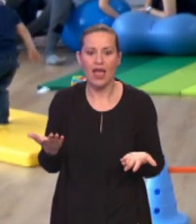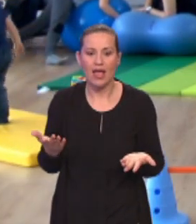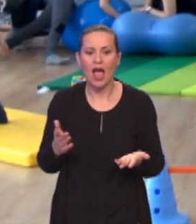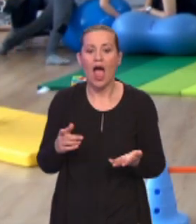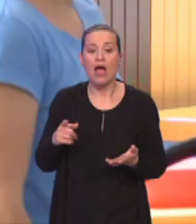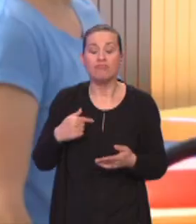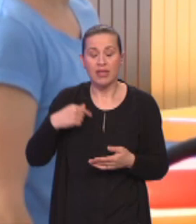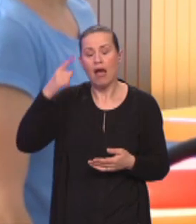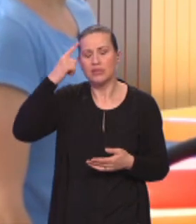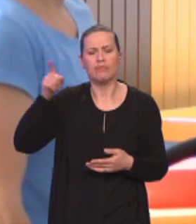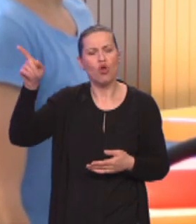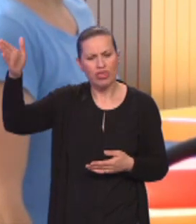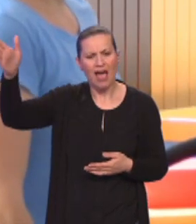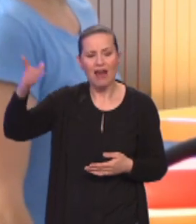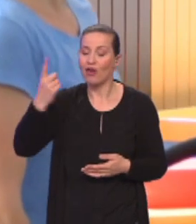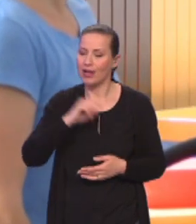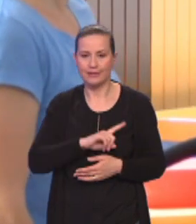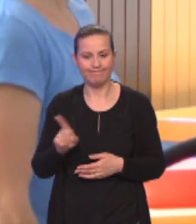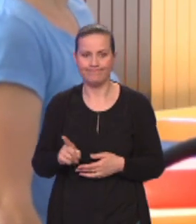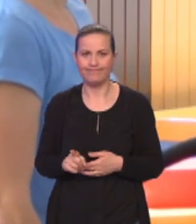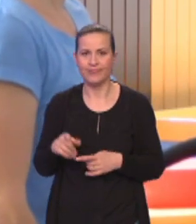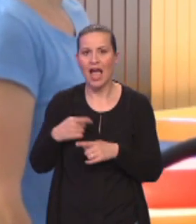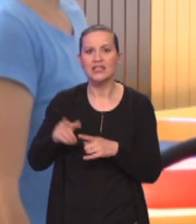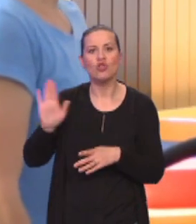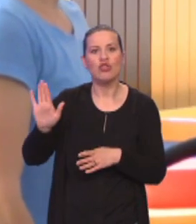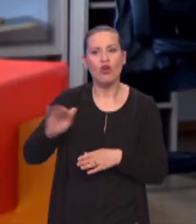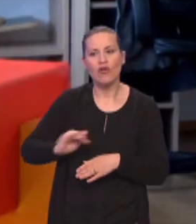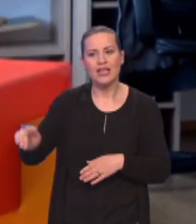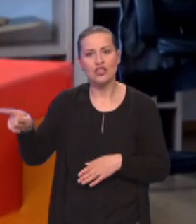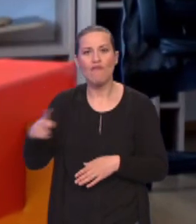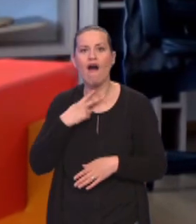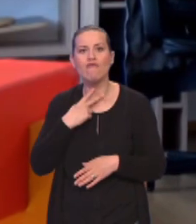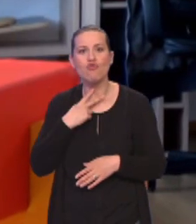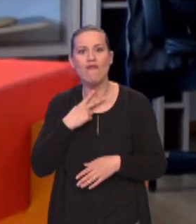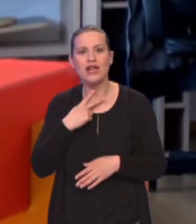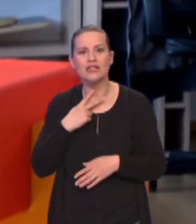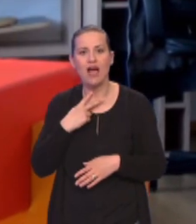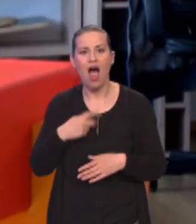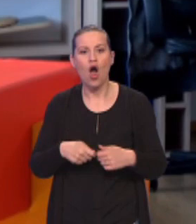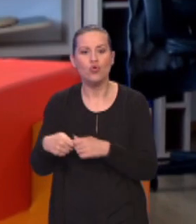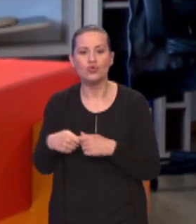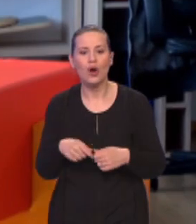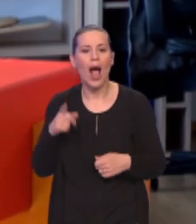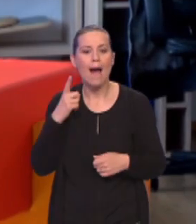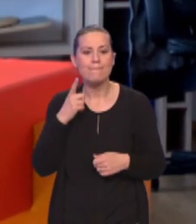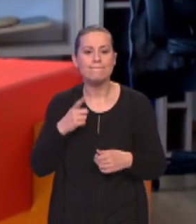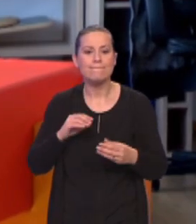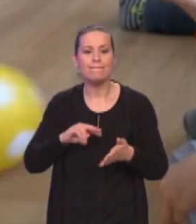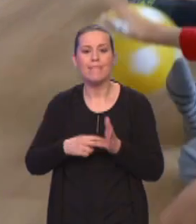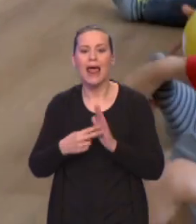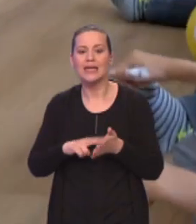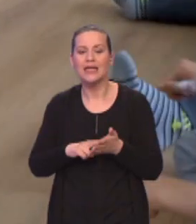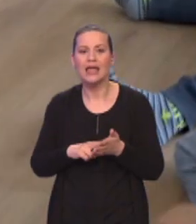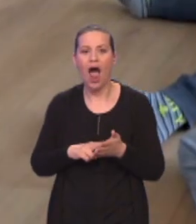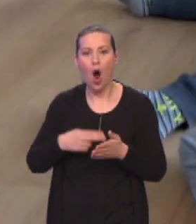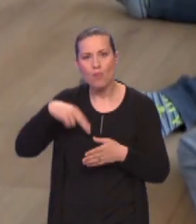mada nije naravno. I zato njihovoj djeci ova vukovarska udruga planira kroz projekt stambenog zbrinjavanja omogućiti jednoga